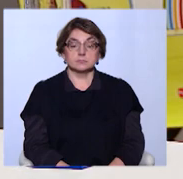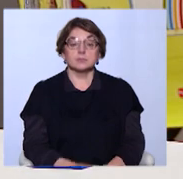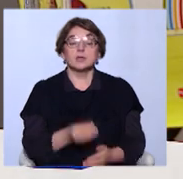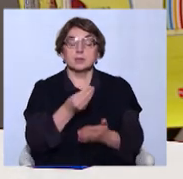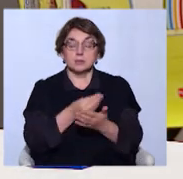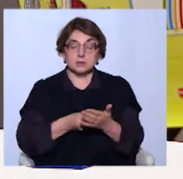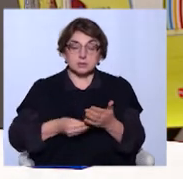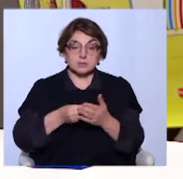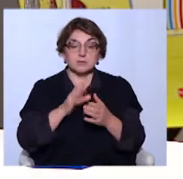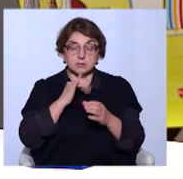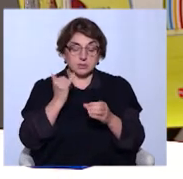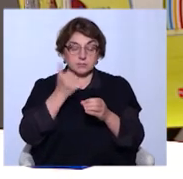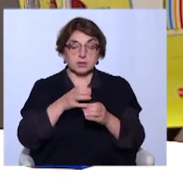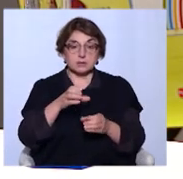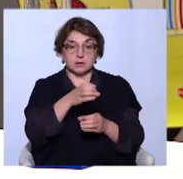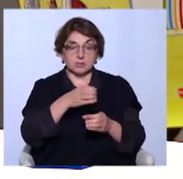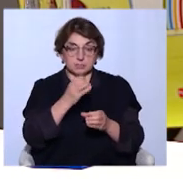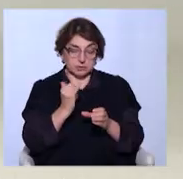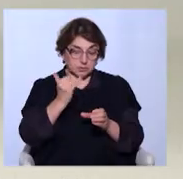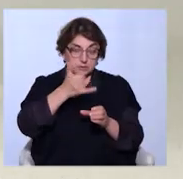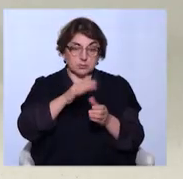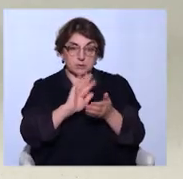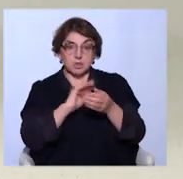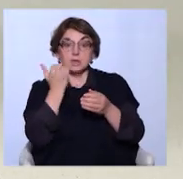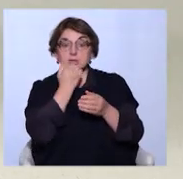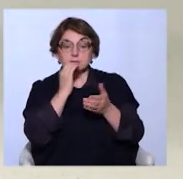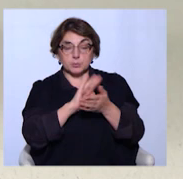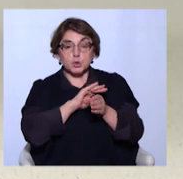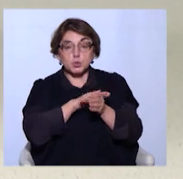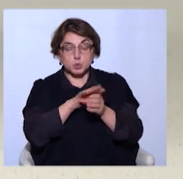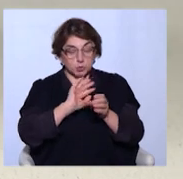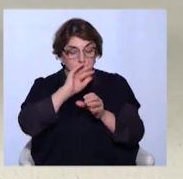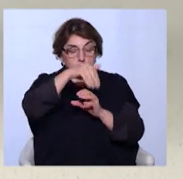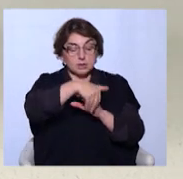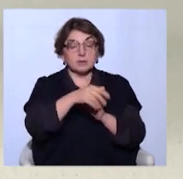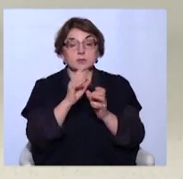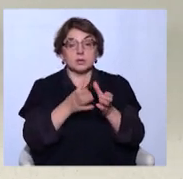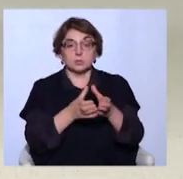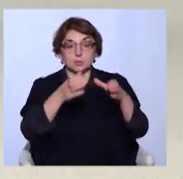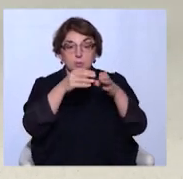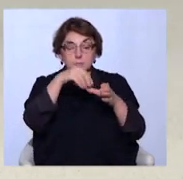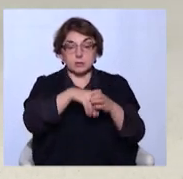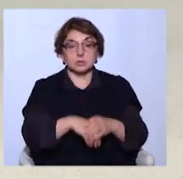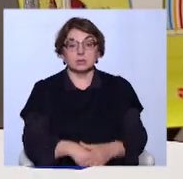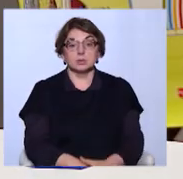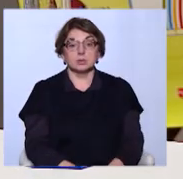აქაც ანალოგიურად ვავლებთ ჭიქას, რათა ნივთიერებას სრულად გადავიტანოთ